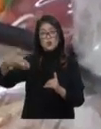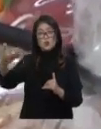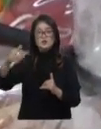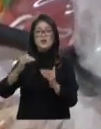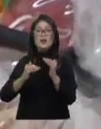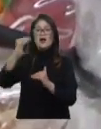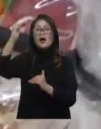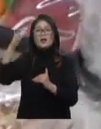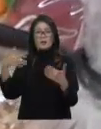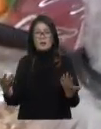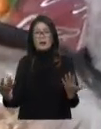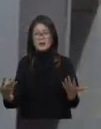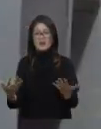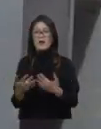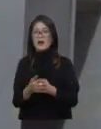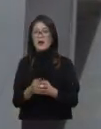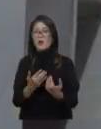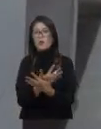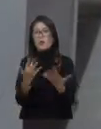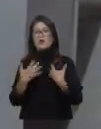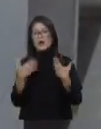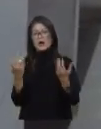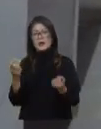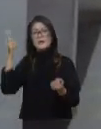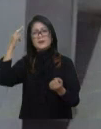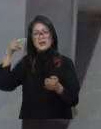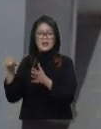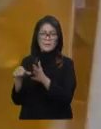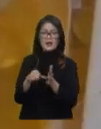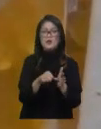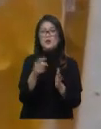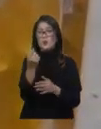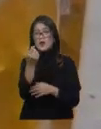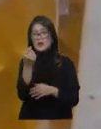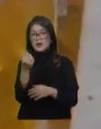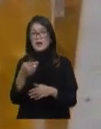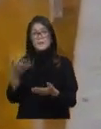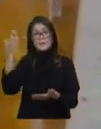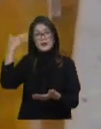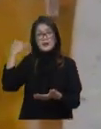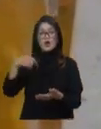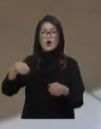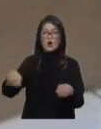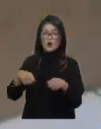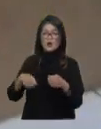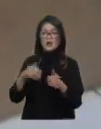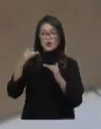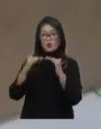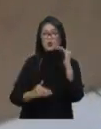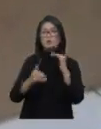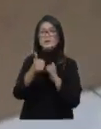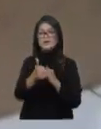curah. Warga berharap pemerintah turun tangan menstabilkan harga minyak goreng kemasan bersubsidi agar tidak kian memberatkan ekonomi